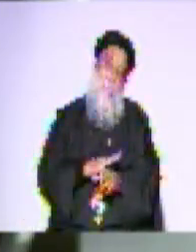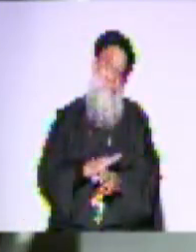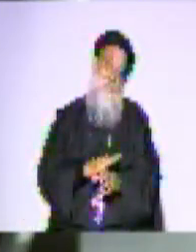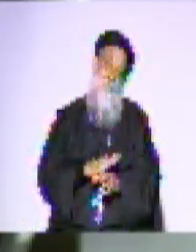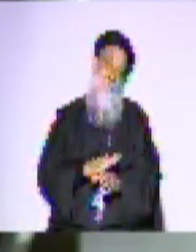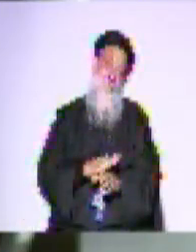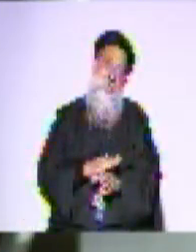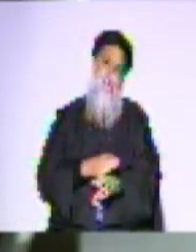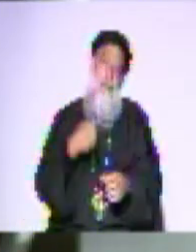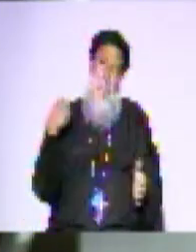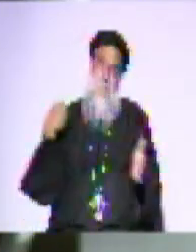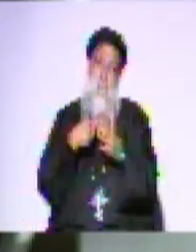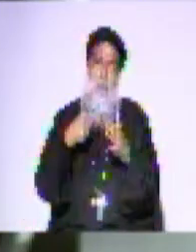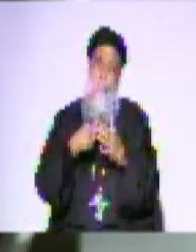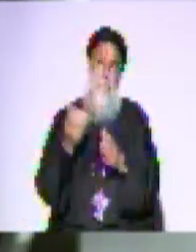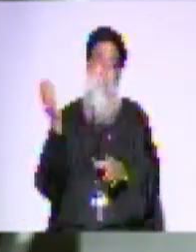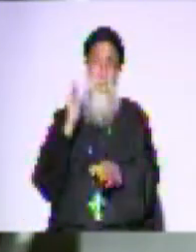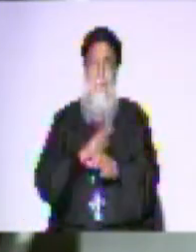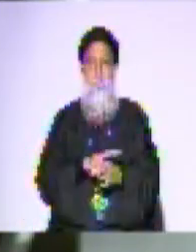ظروف صعبة،